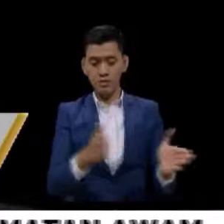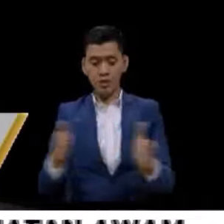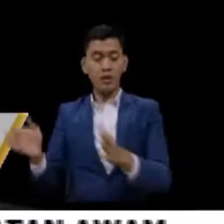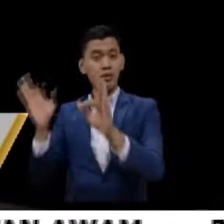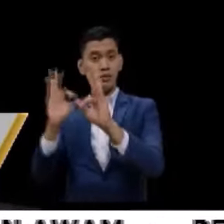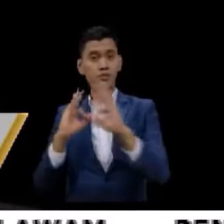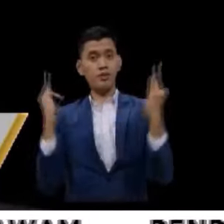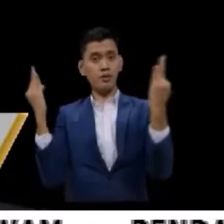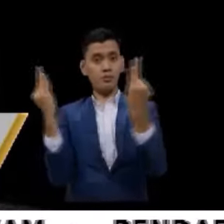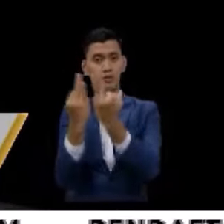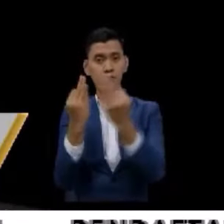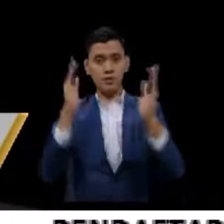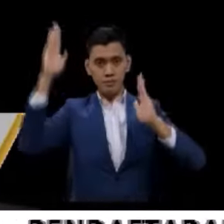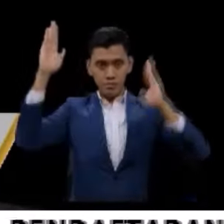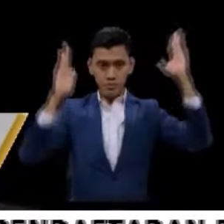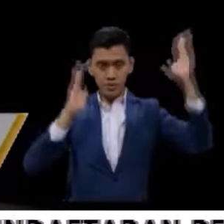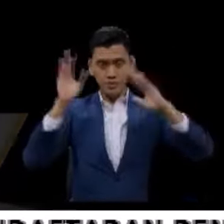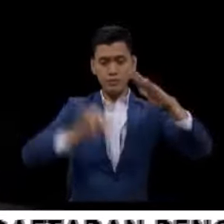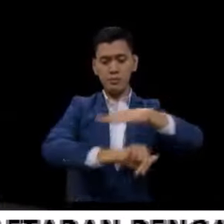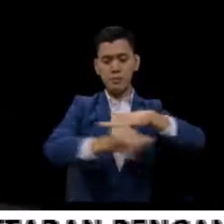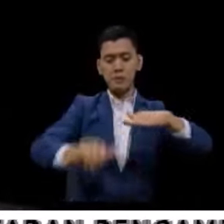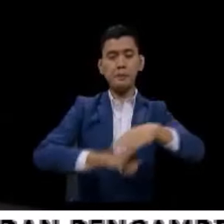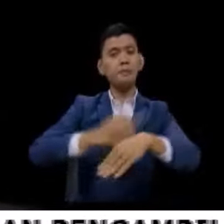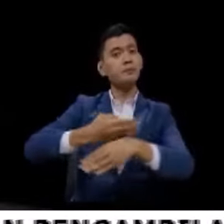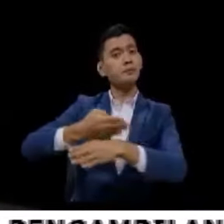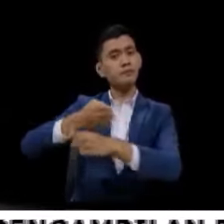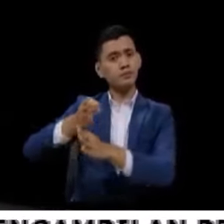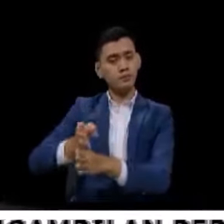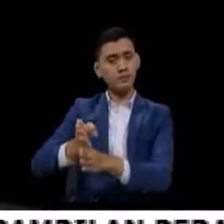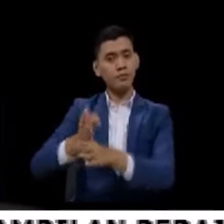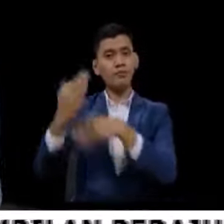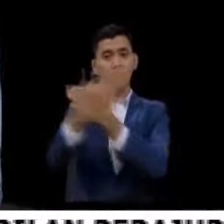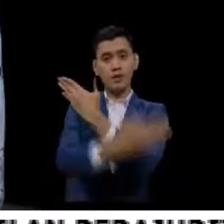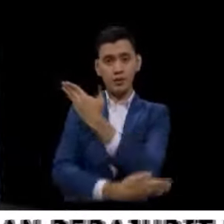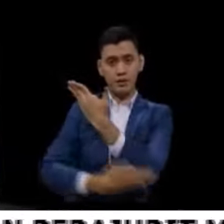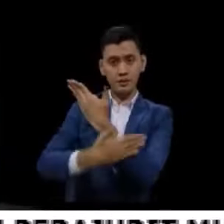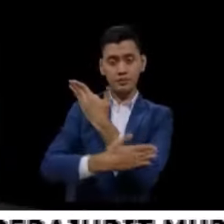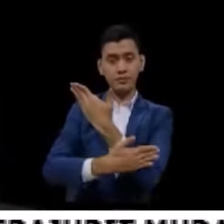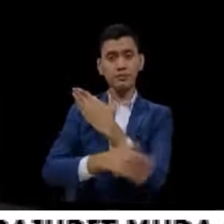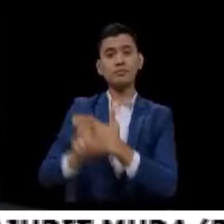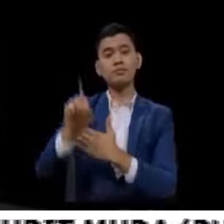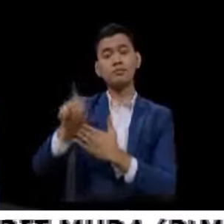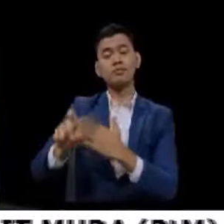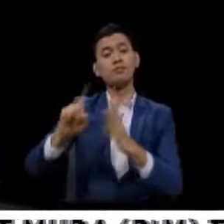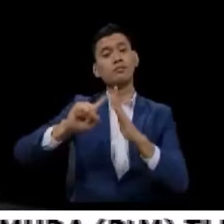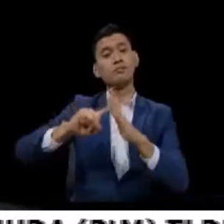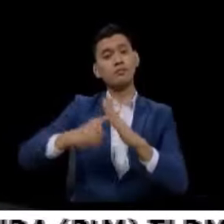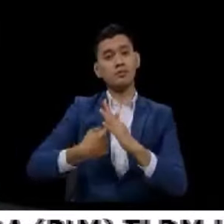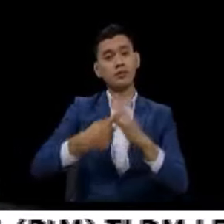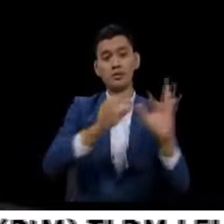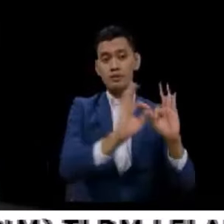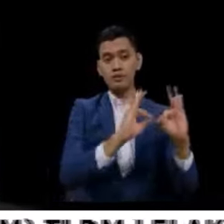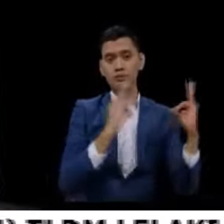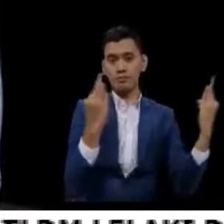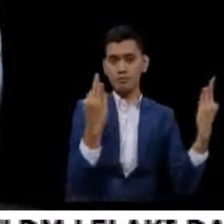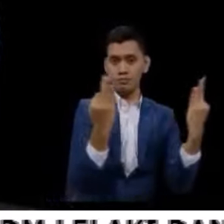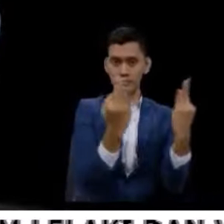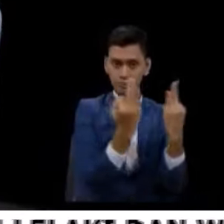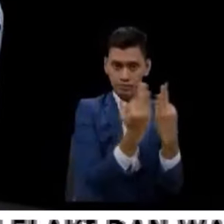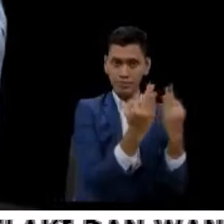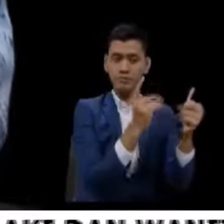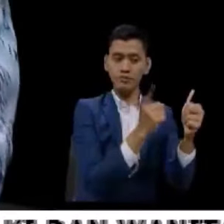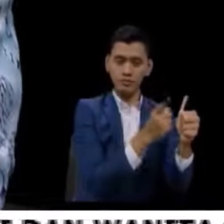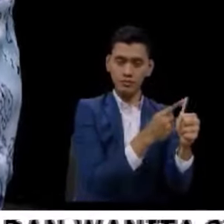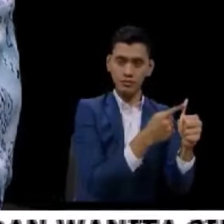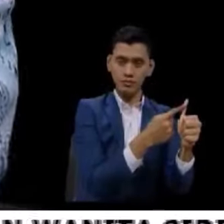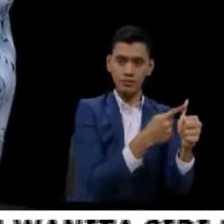menggambarkan ialah asas pembentukan sebuah negara ini dia bermula dengan keluarga dahulu nah dia